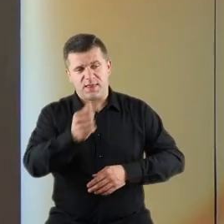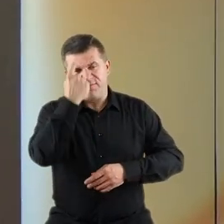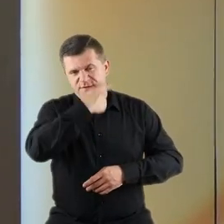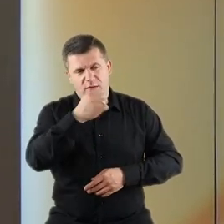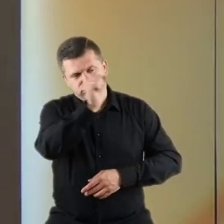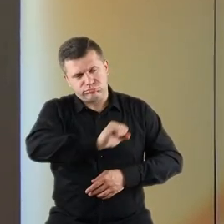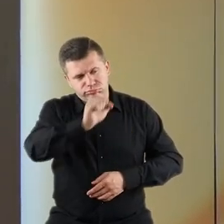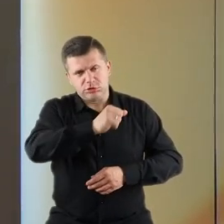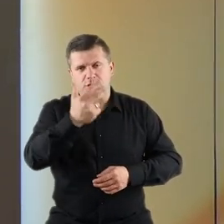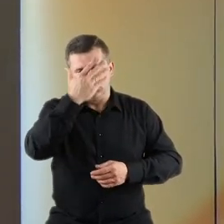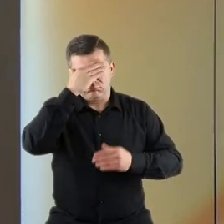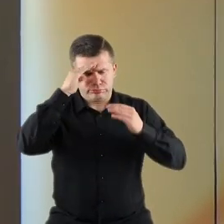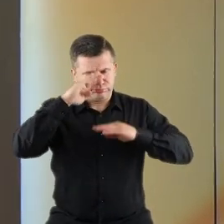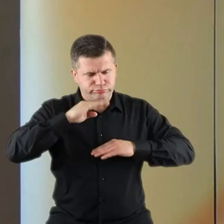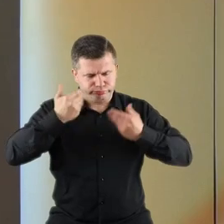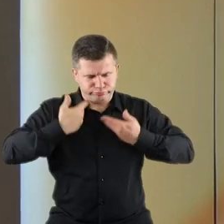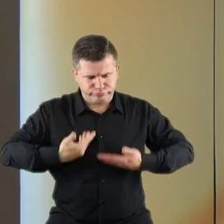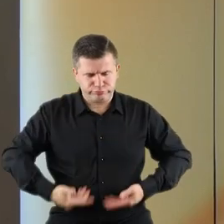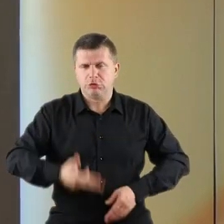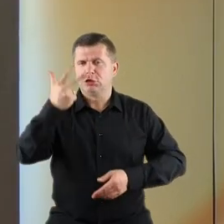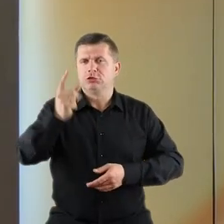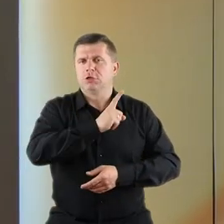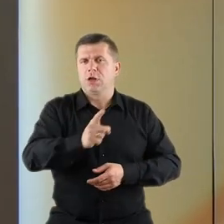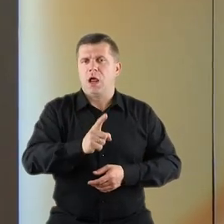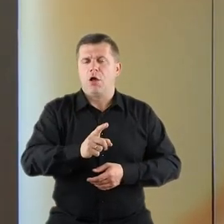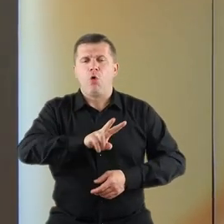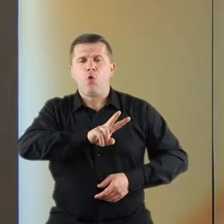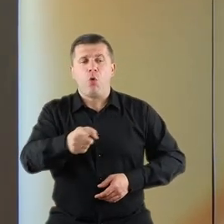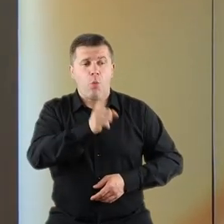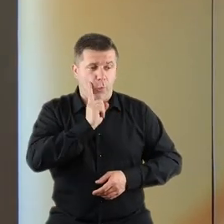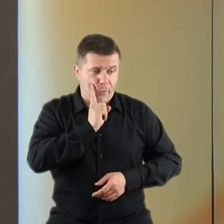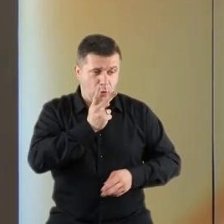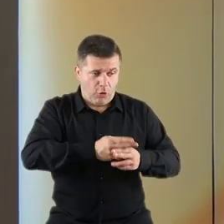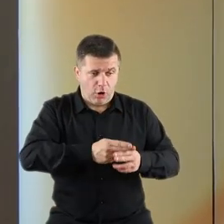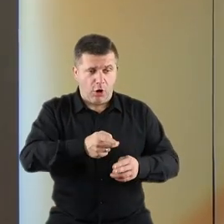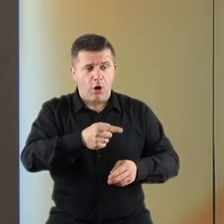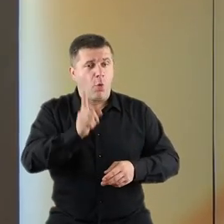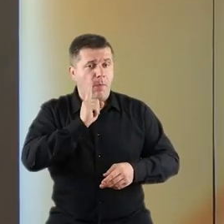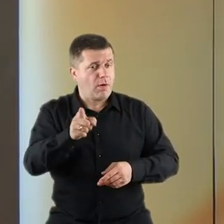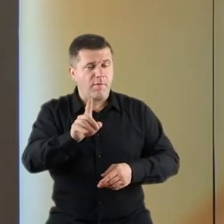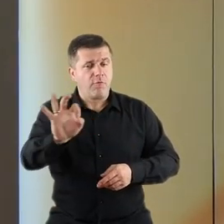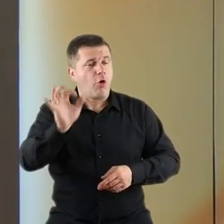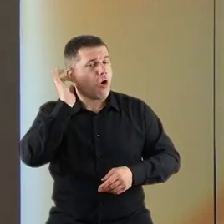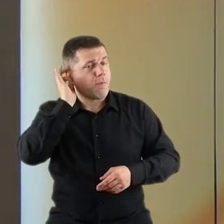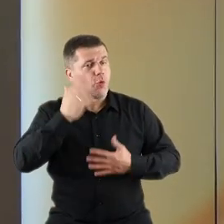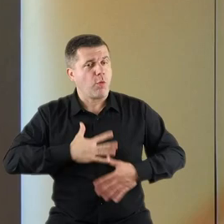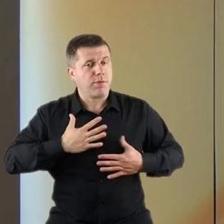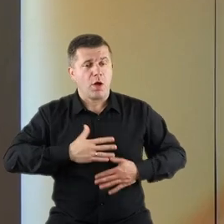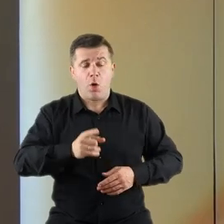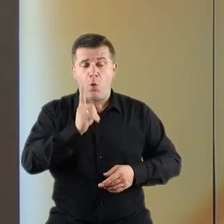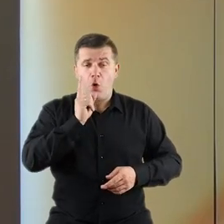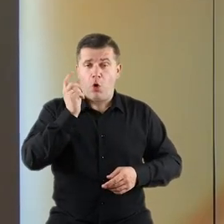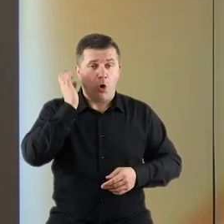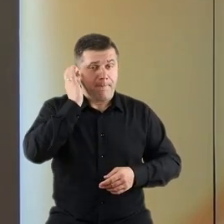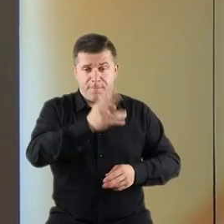góry do dołu trzy razy ubraniem płci przeciwnej na przykład jeśli zachoruje kobieta to trzeba ją obetrzeć męski